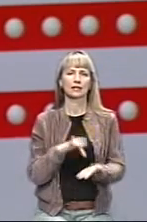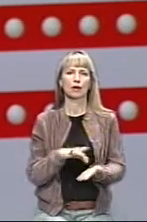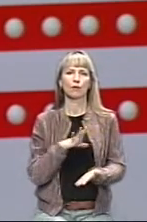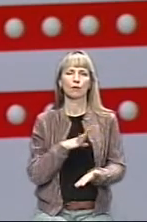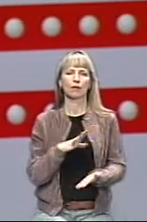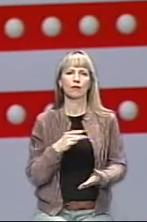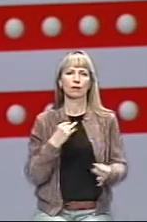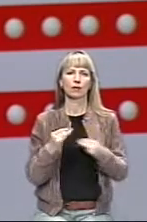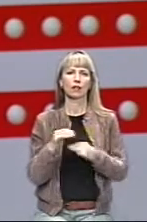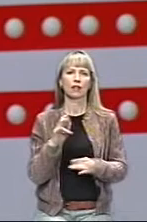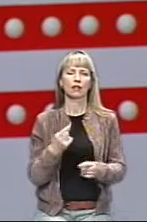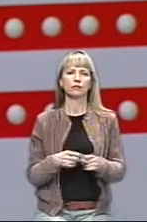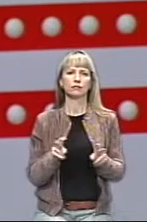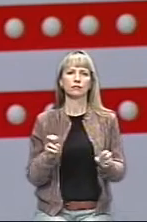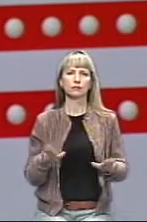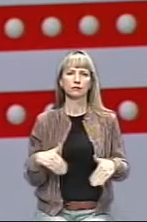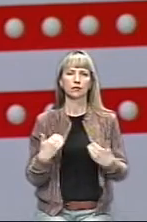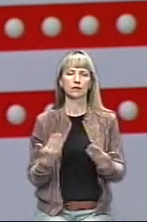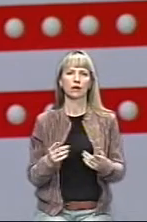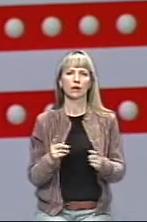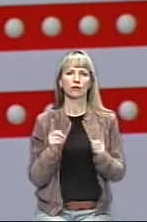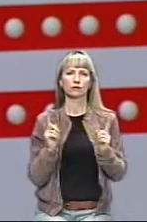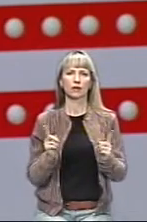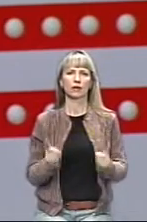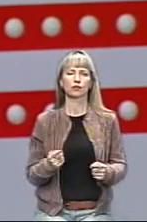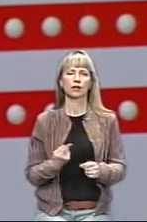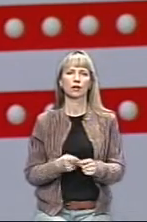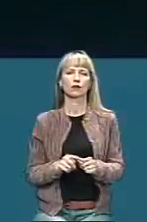тему. Пропоную цитати з цього прес-брифінгу.